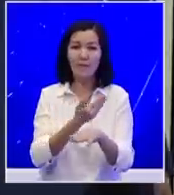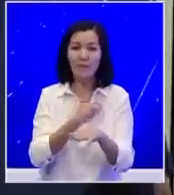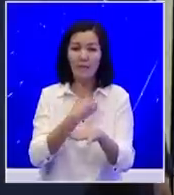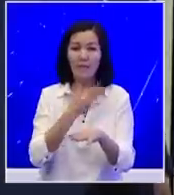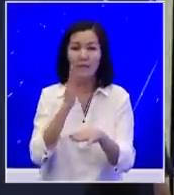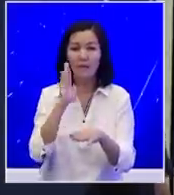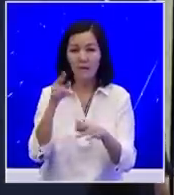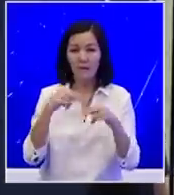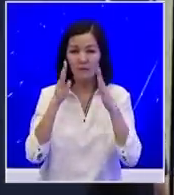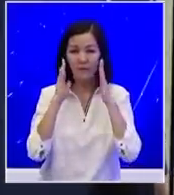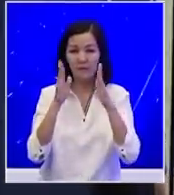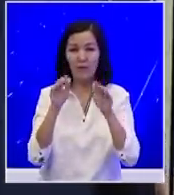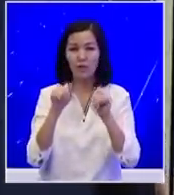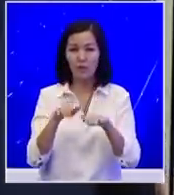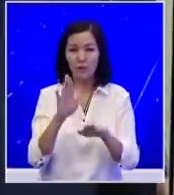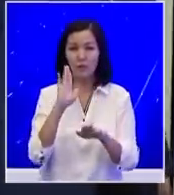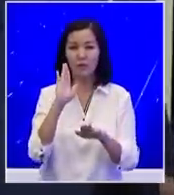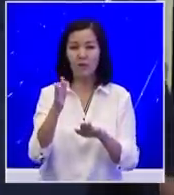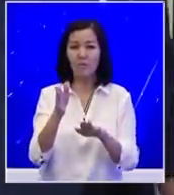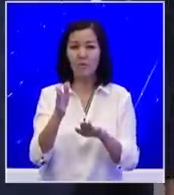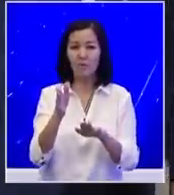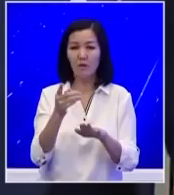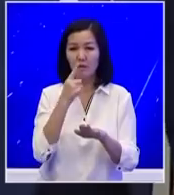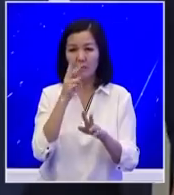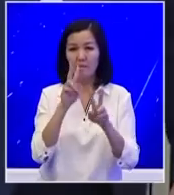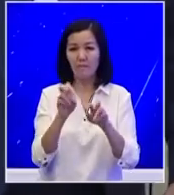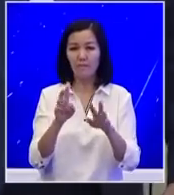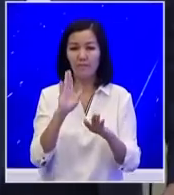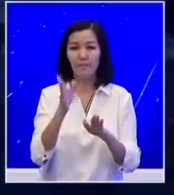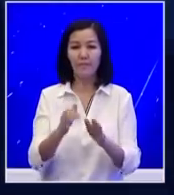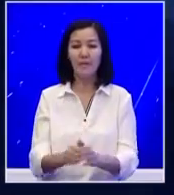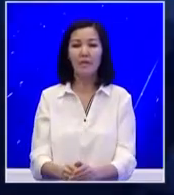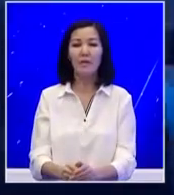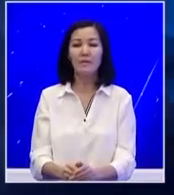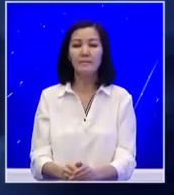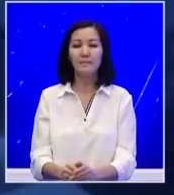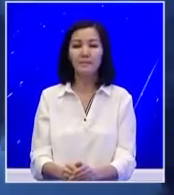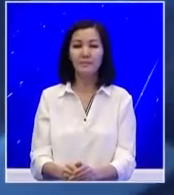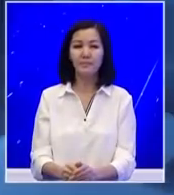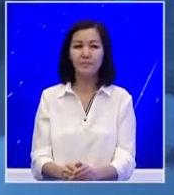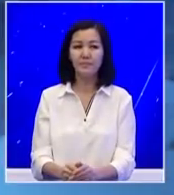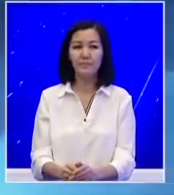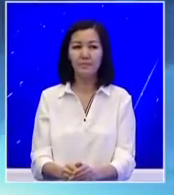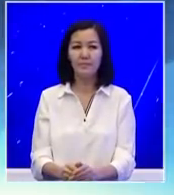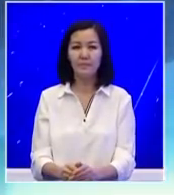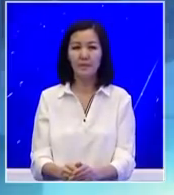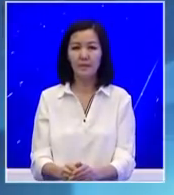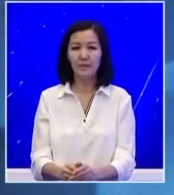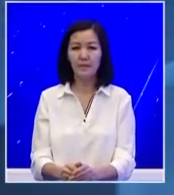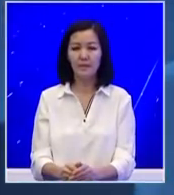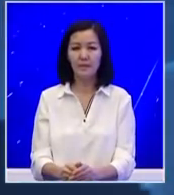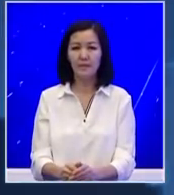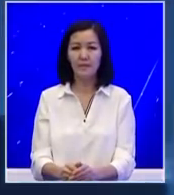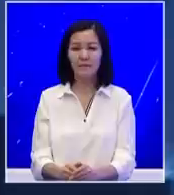қараусыз қалдырмаймыз деді. Шешімін табу жолы қарастырылатын жеткізді. Кәмшат Мұхамеджан, президент телерадио кешенінің